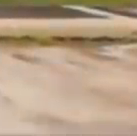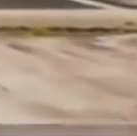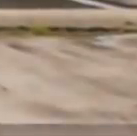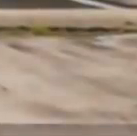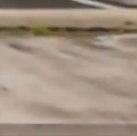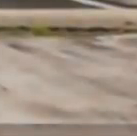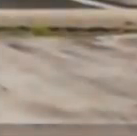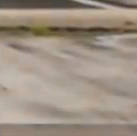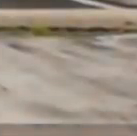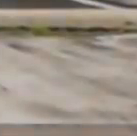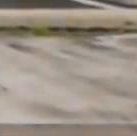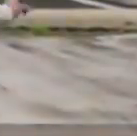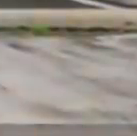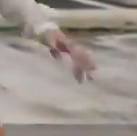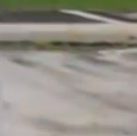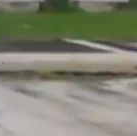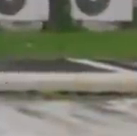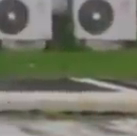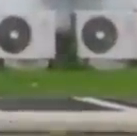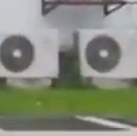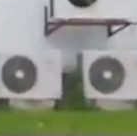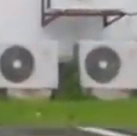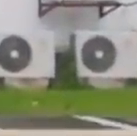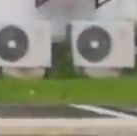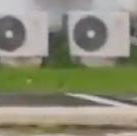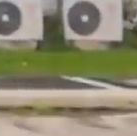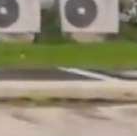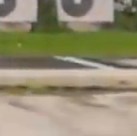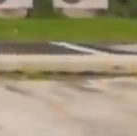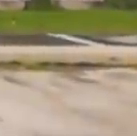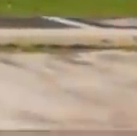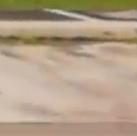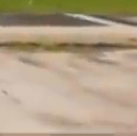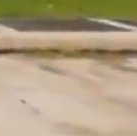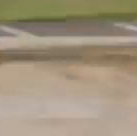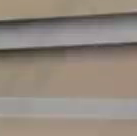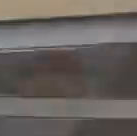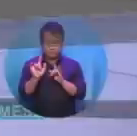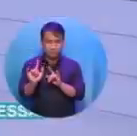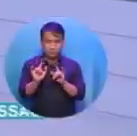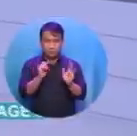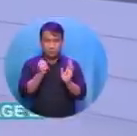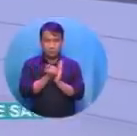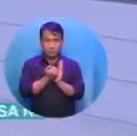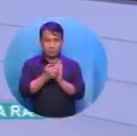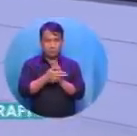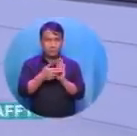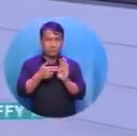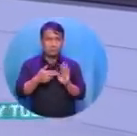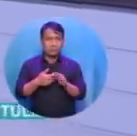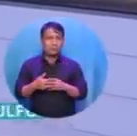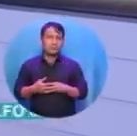na pamamahayag, yan ay aming hahati. Tunay na pagmamahal, ganyan ang